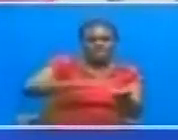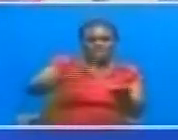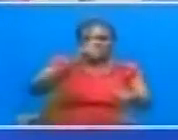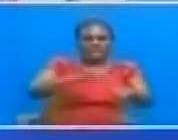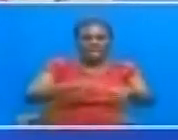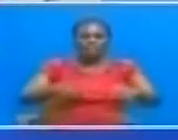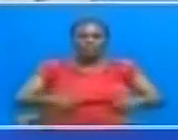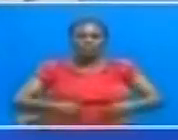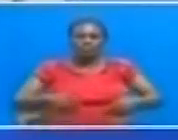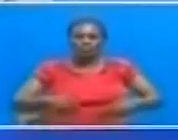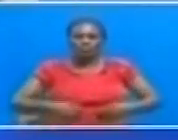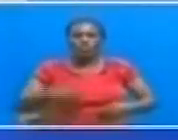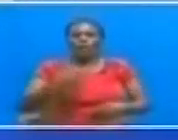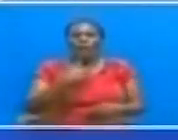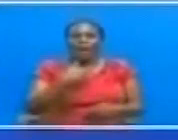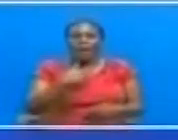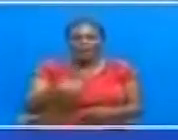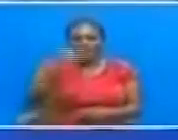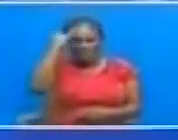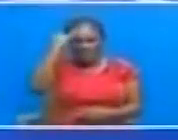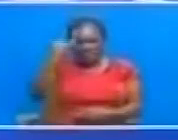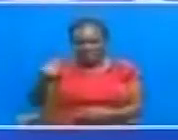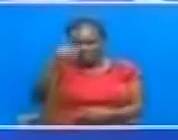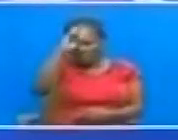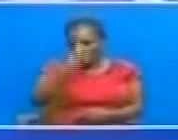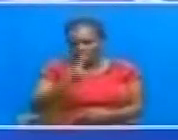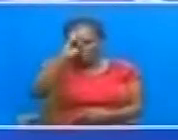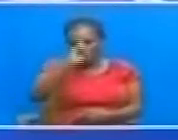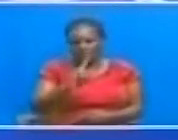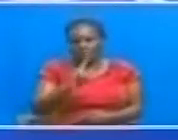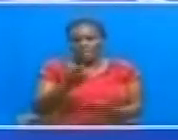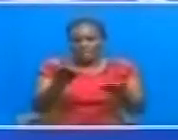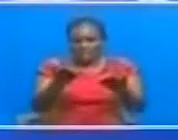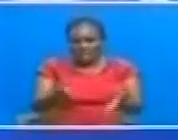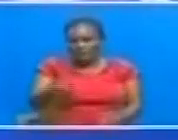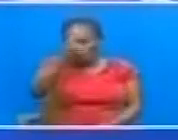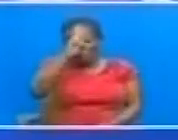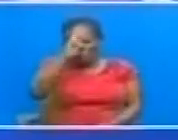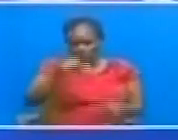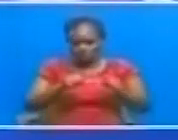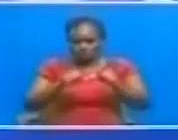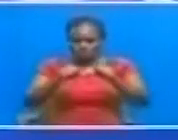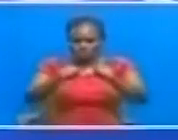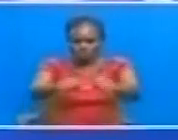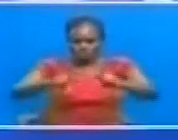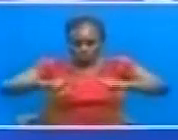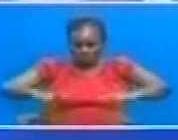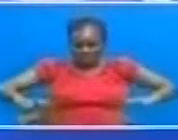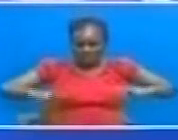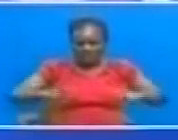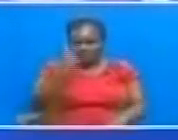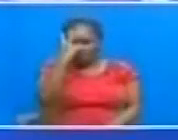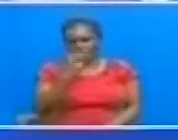kwa vijana walioandama sera na misimamo mikali ya kigaidi kujisalimisha. Sasa polisi wanaendelea kusaka washukiwa wakuu wa